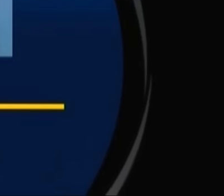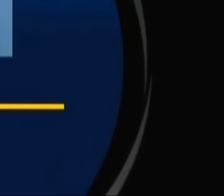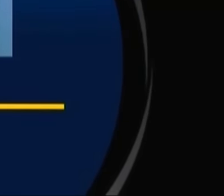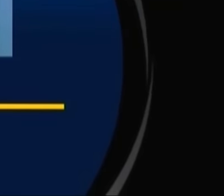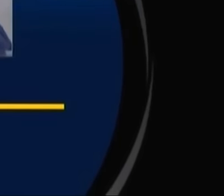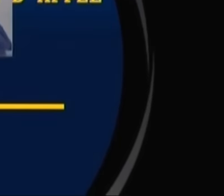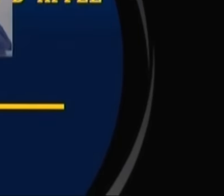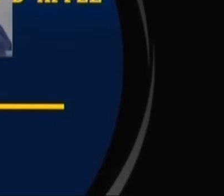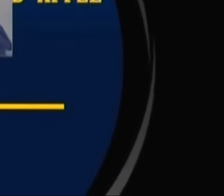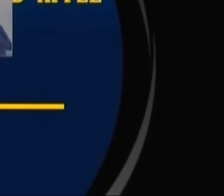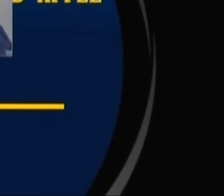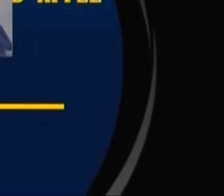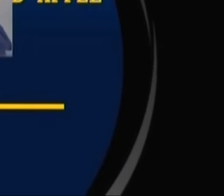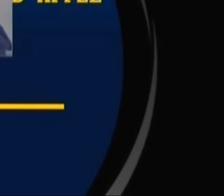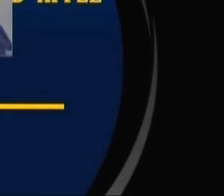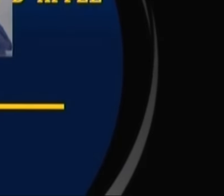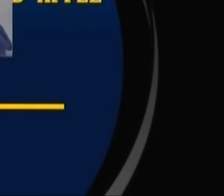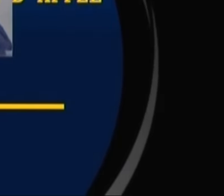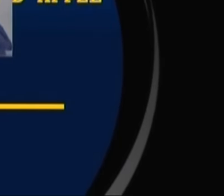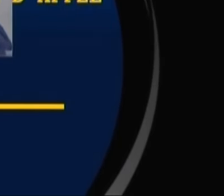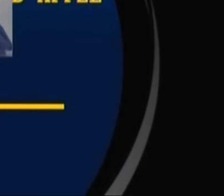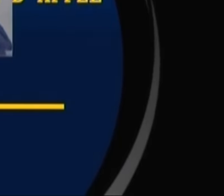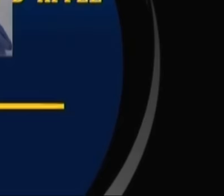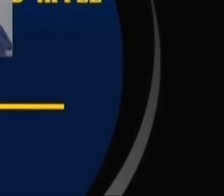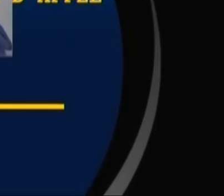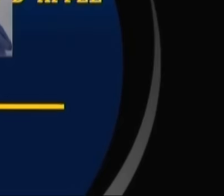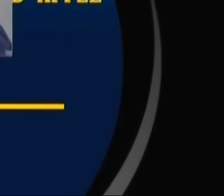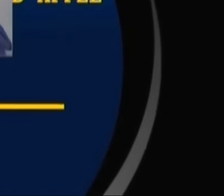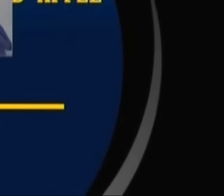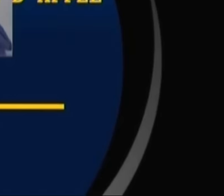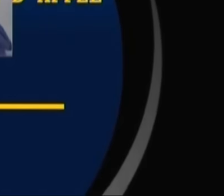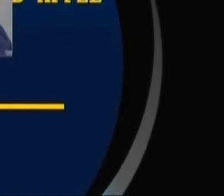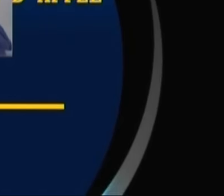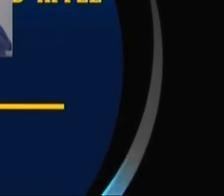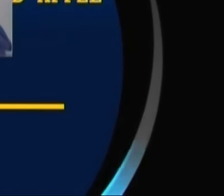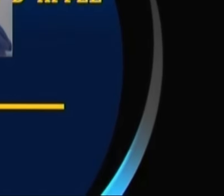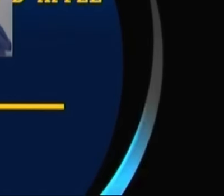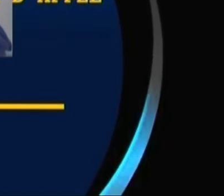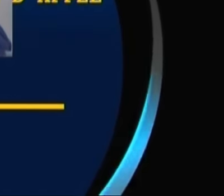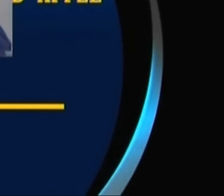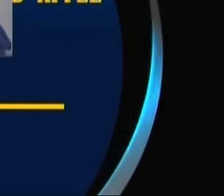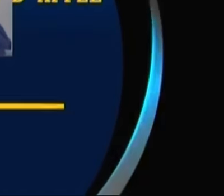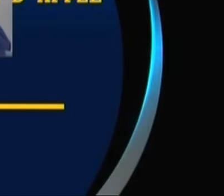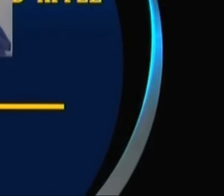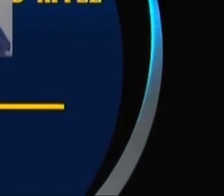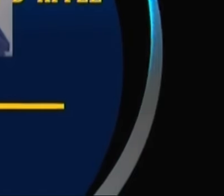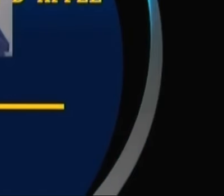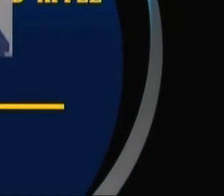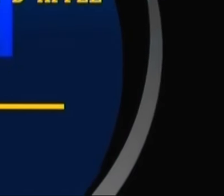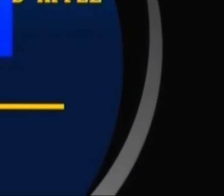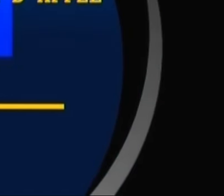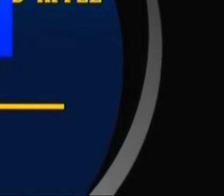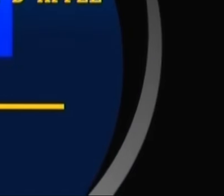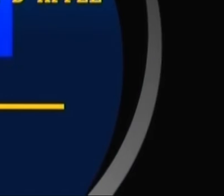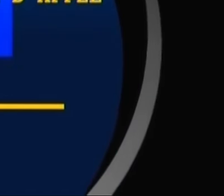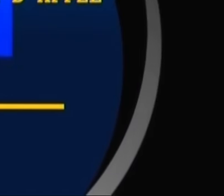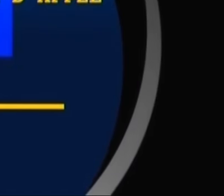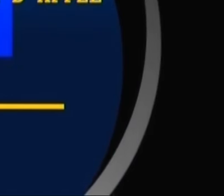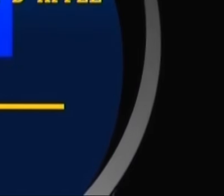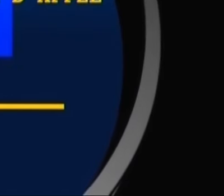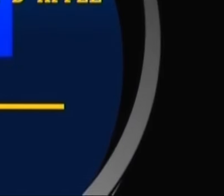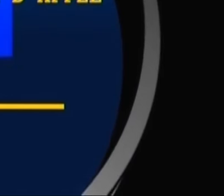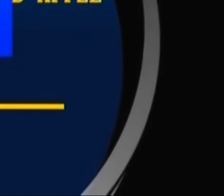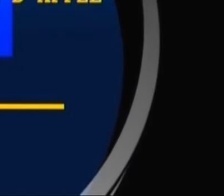siège à l'Assemblée provinciale. Ils ont été invalidés par la cour d'appel de cette province. L'arrêt a été rendu au terme d'une audience